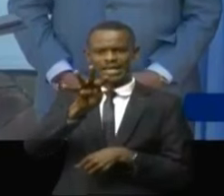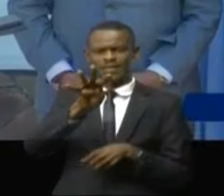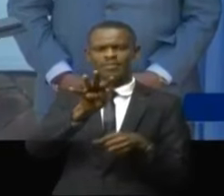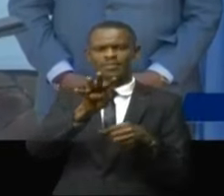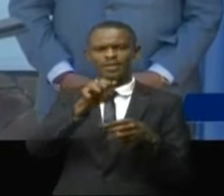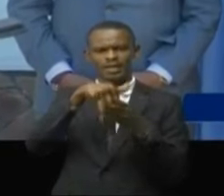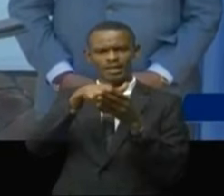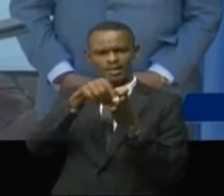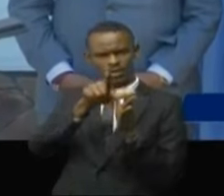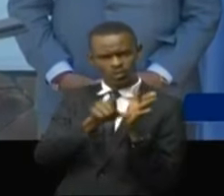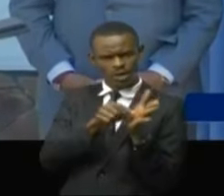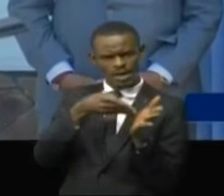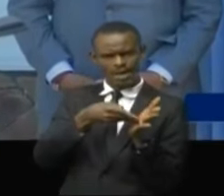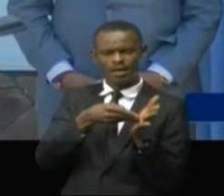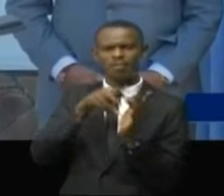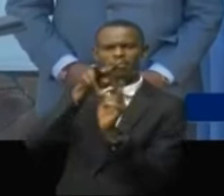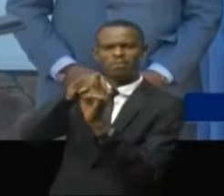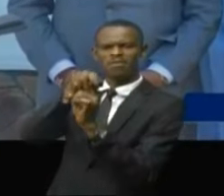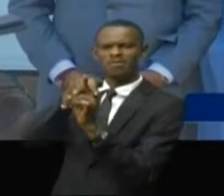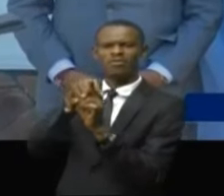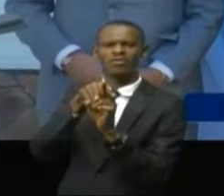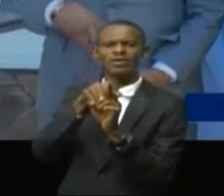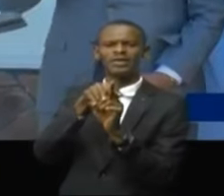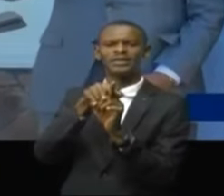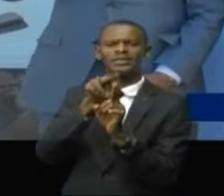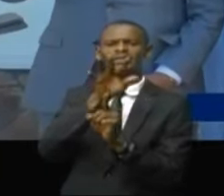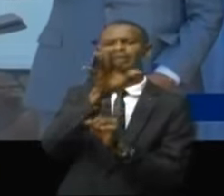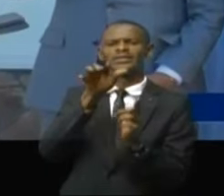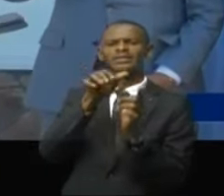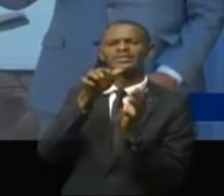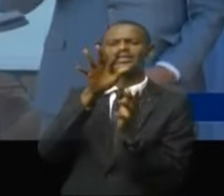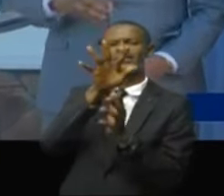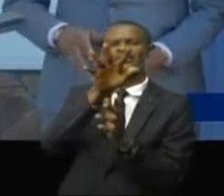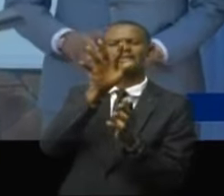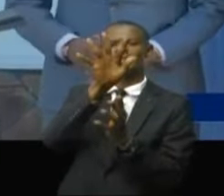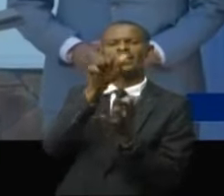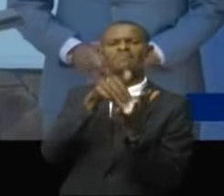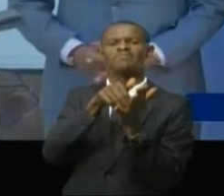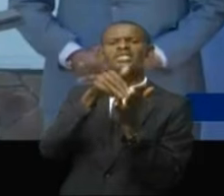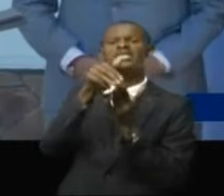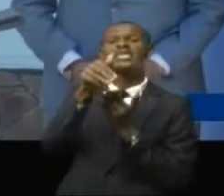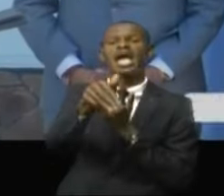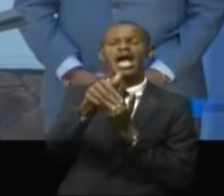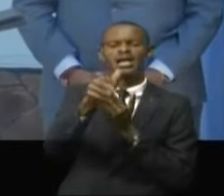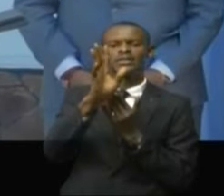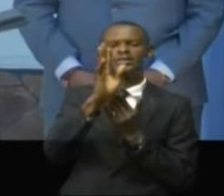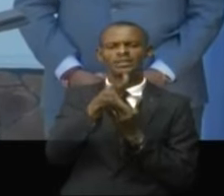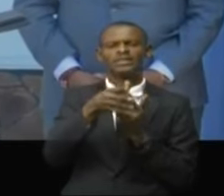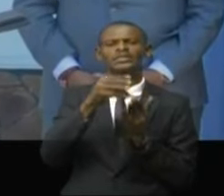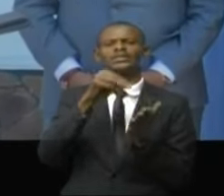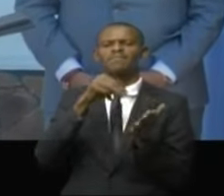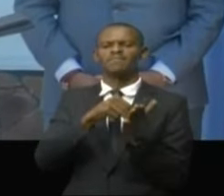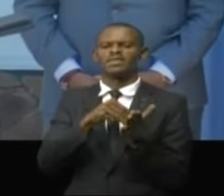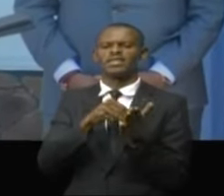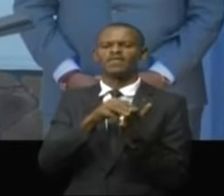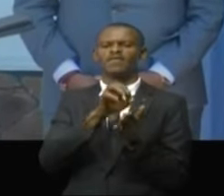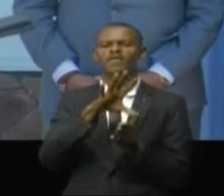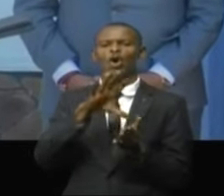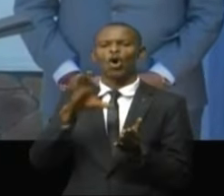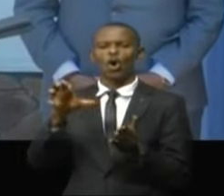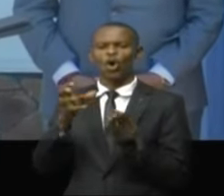40 500 milliards de francs congolais. Et ceci représente une augmentation de 24%